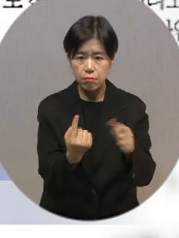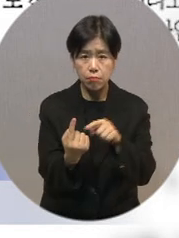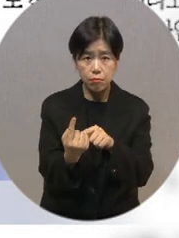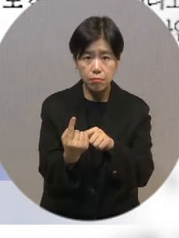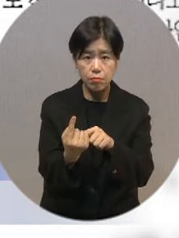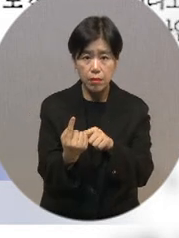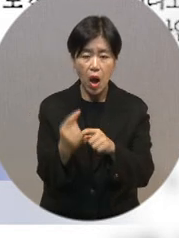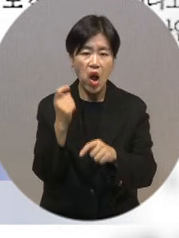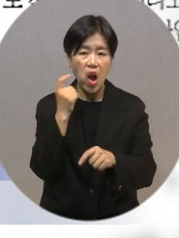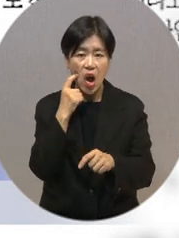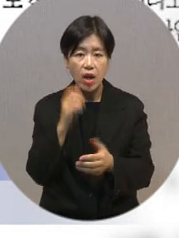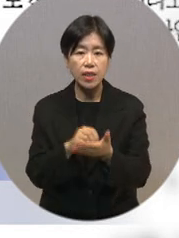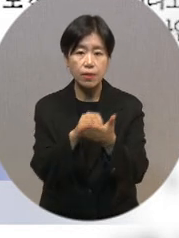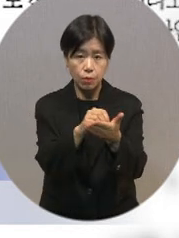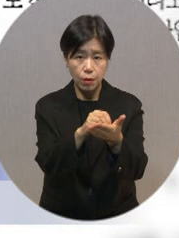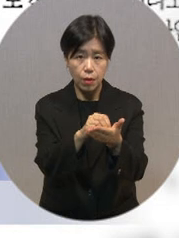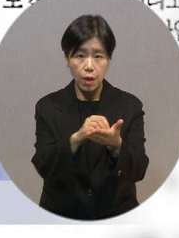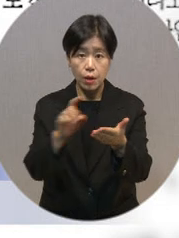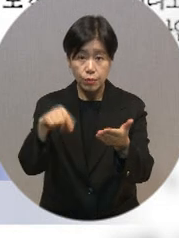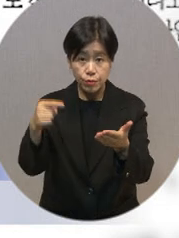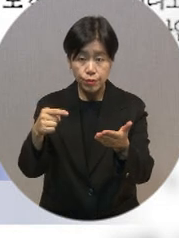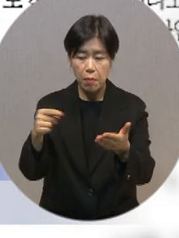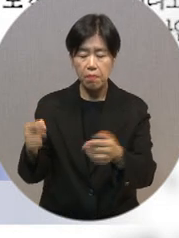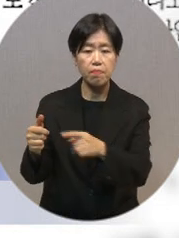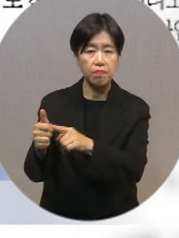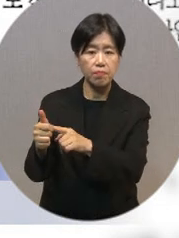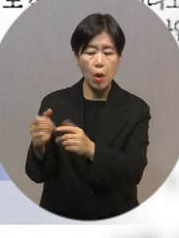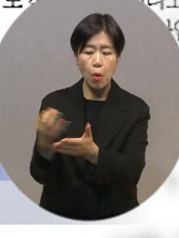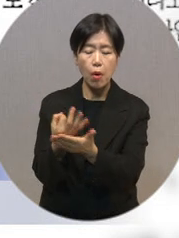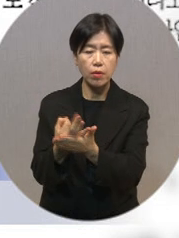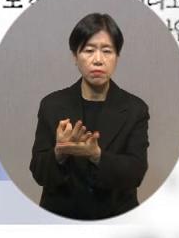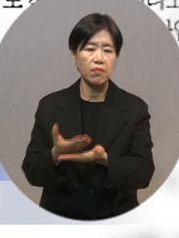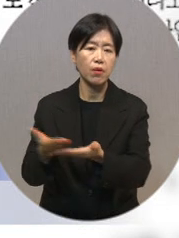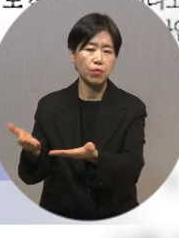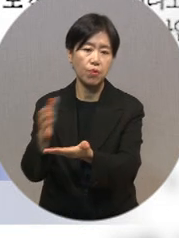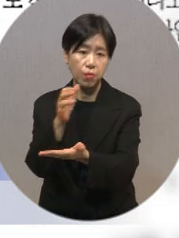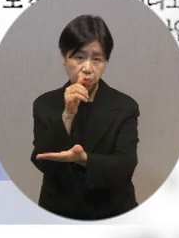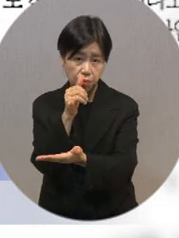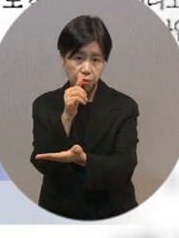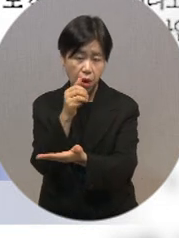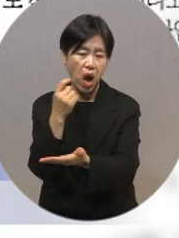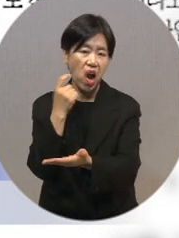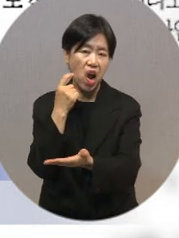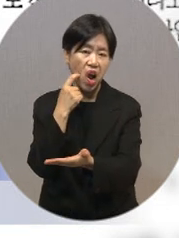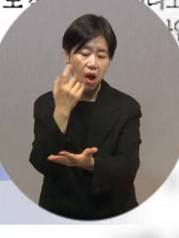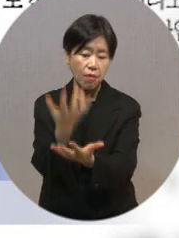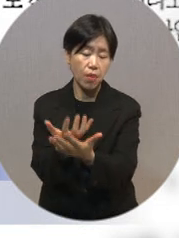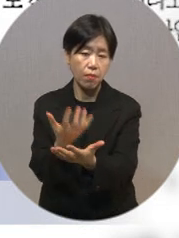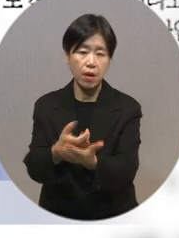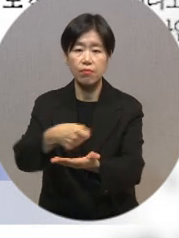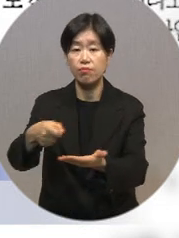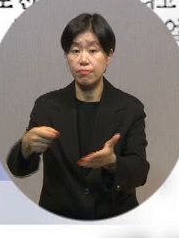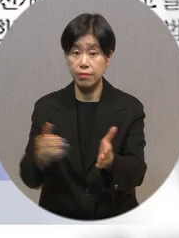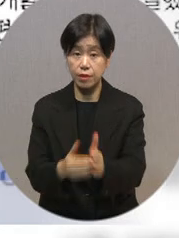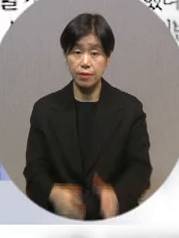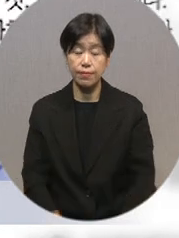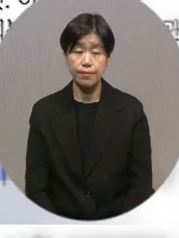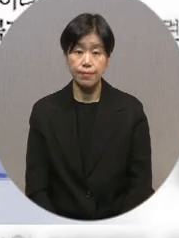후 해당 지자체로부터 인건비 보조금을 교부받고 보조금을 목적에 사용했습니다